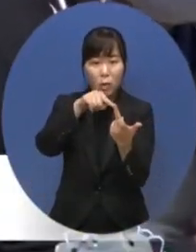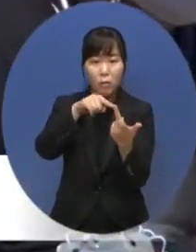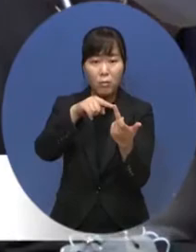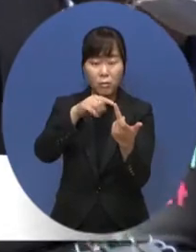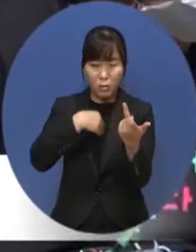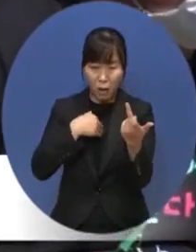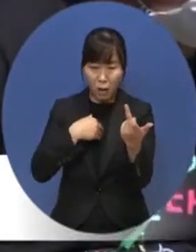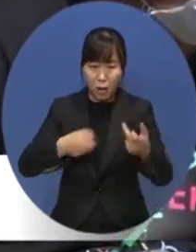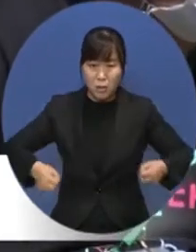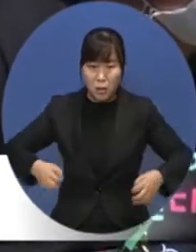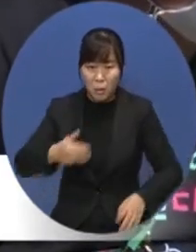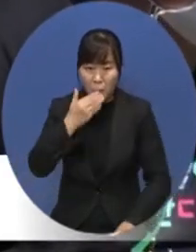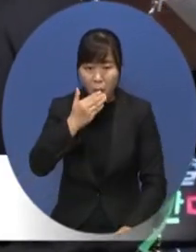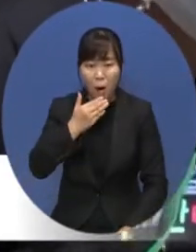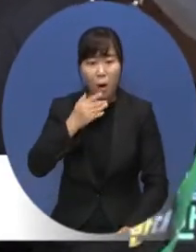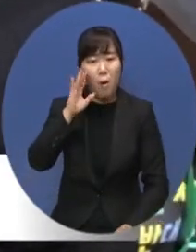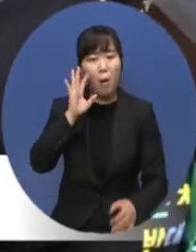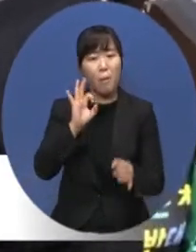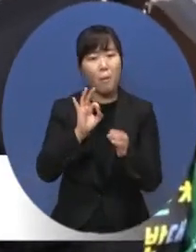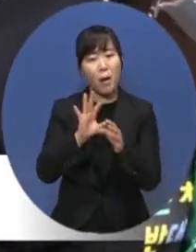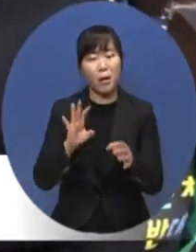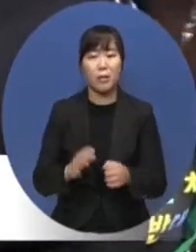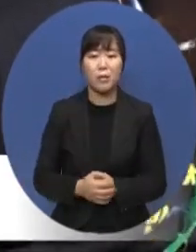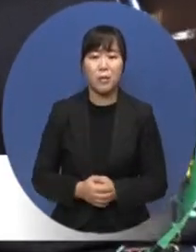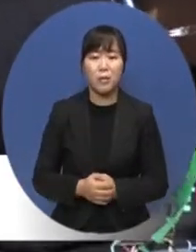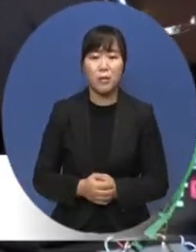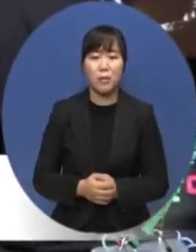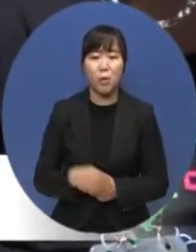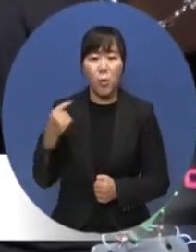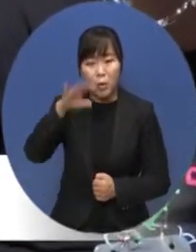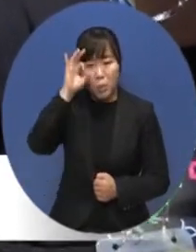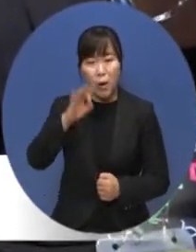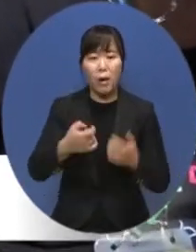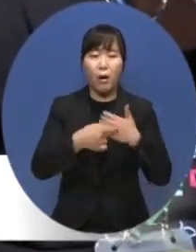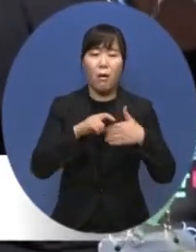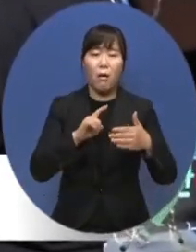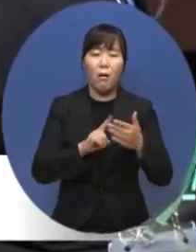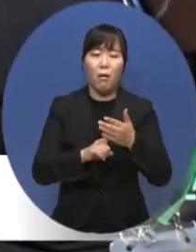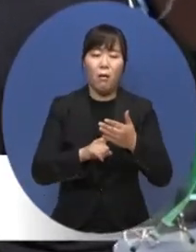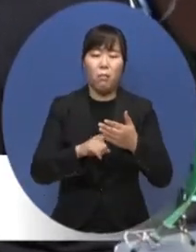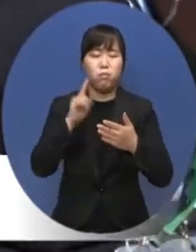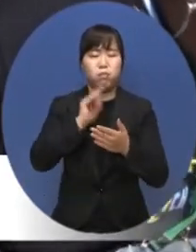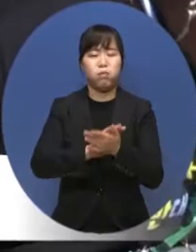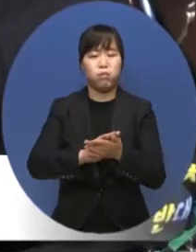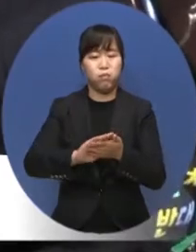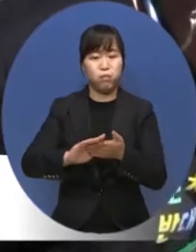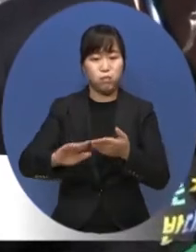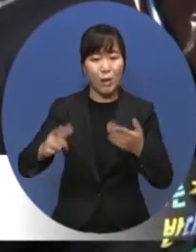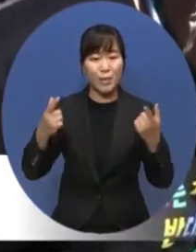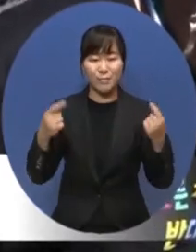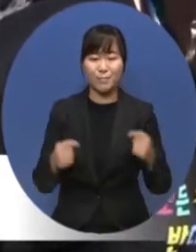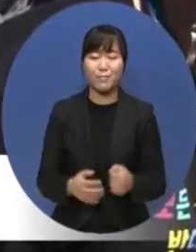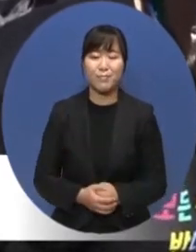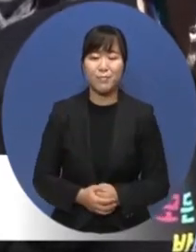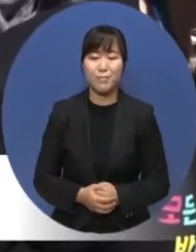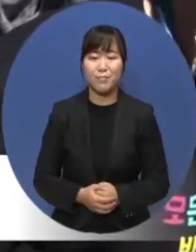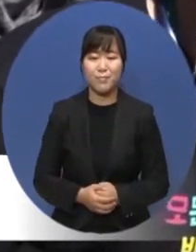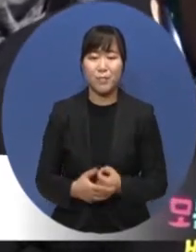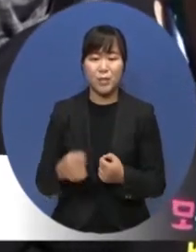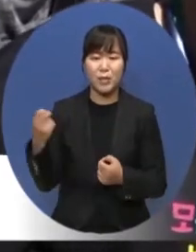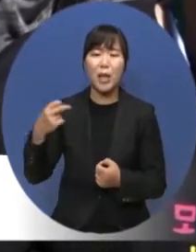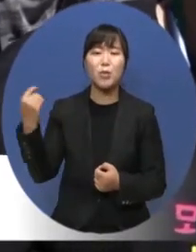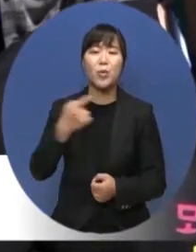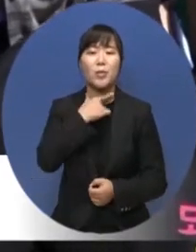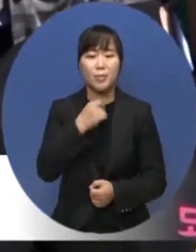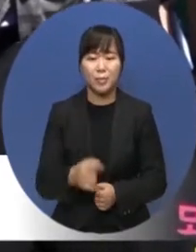올 줄은 몰랐습니다. 근데 여기서 보니까 가슴이 확 뚫리는 그런 기분이고요. 이런 곳에 자주